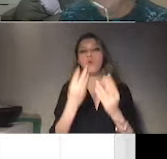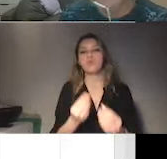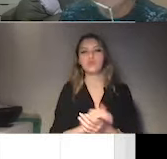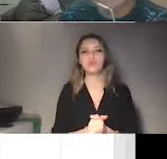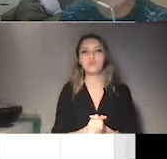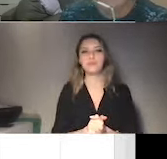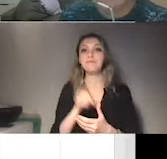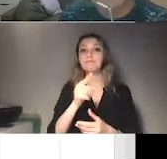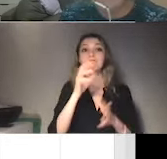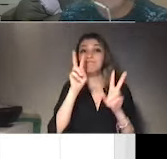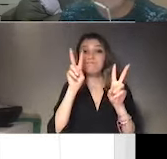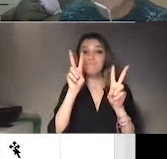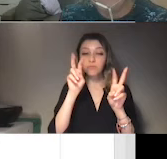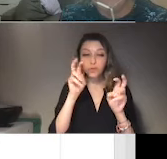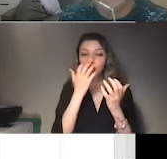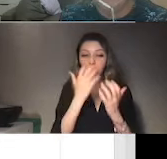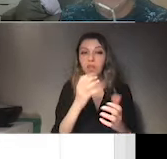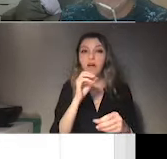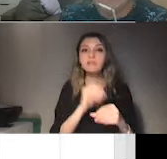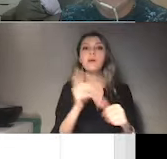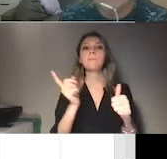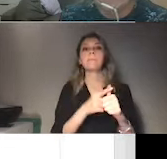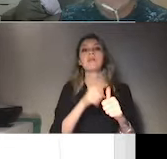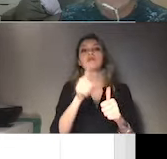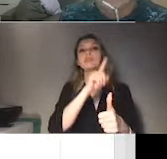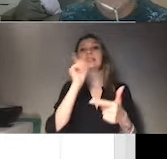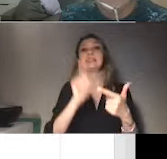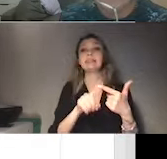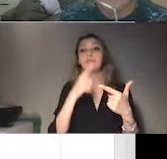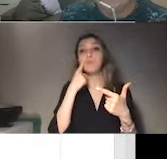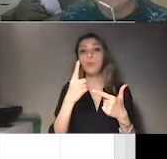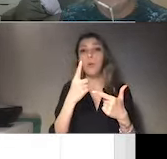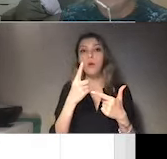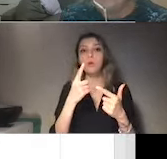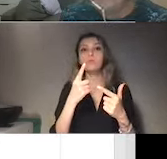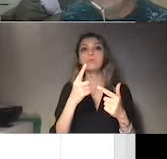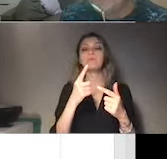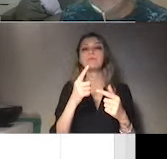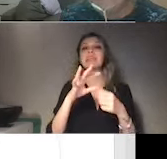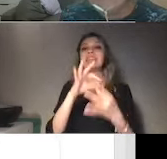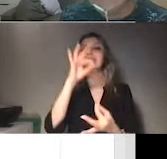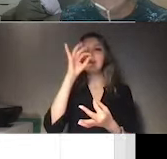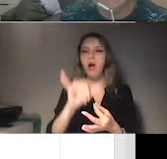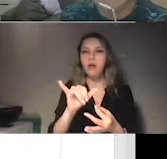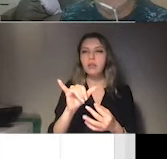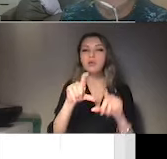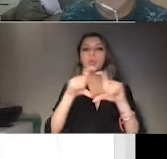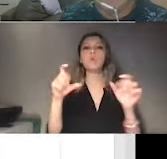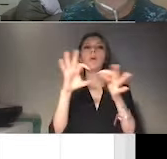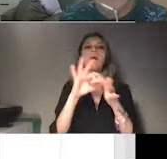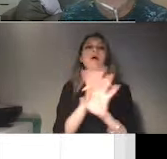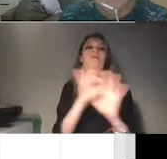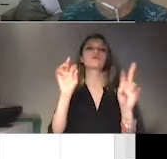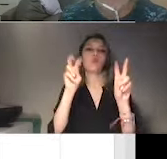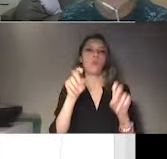bu tavsiyeler birinci sırayı alıyor. İkinci sırada Ulusal İnsan Hakları Kurumu'nun bağımsızlığı meselesi